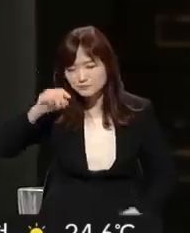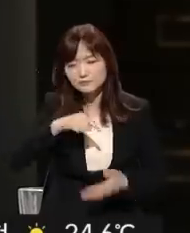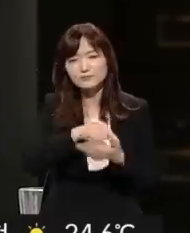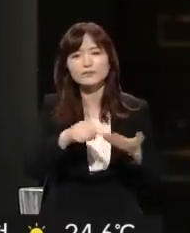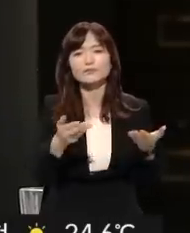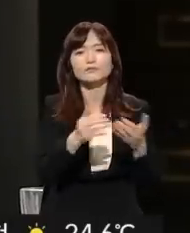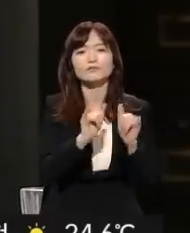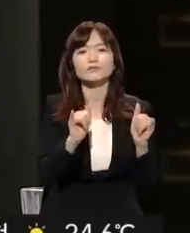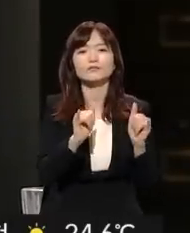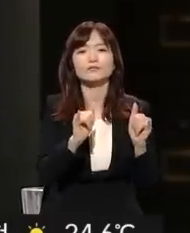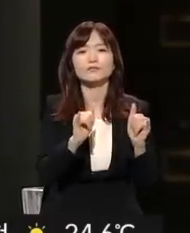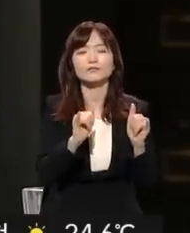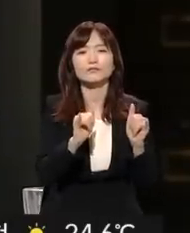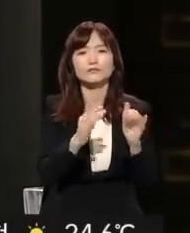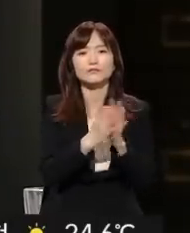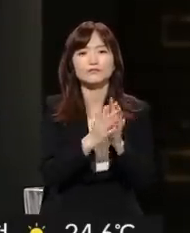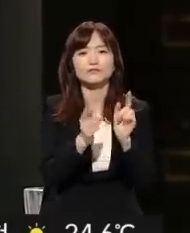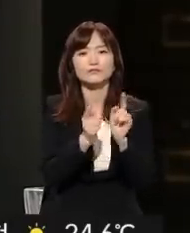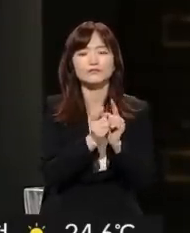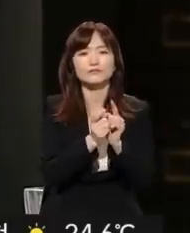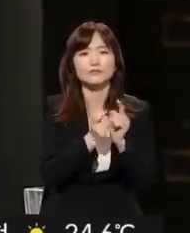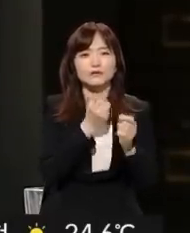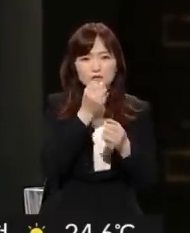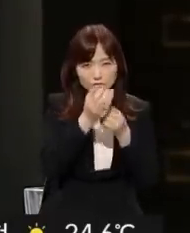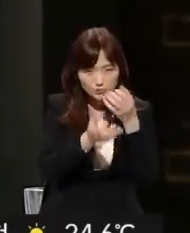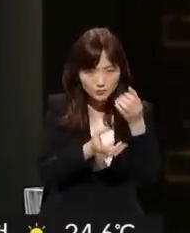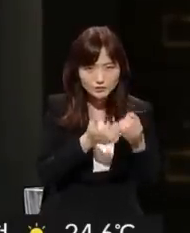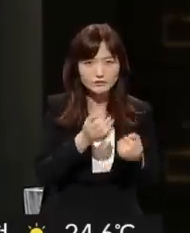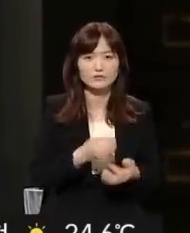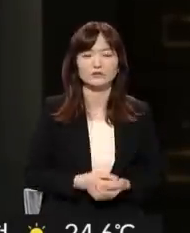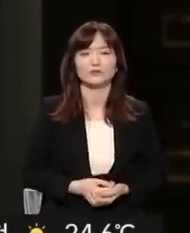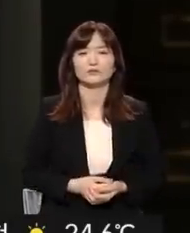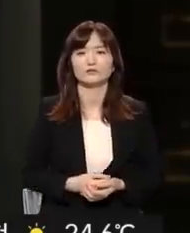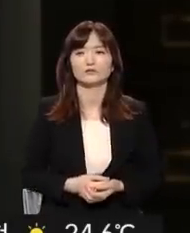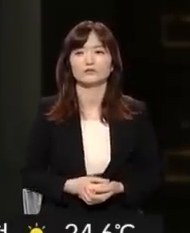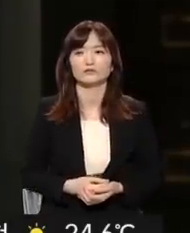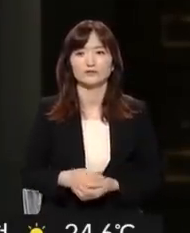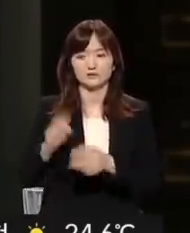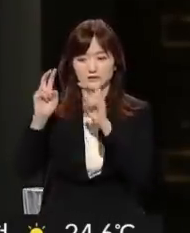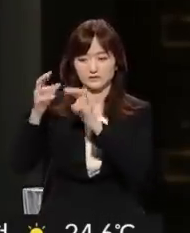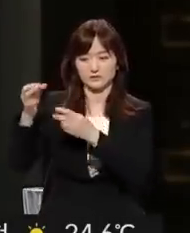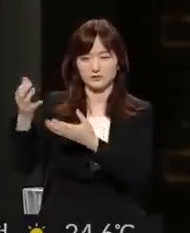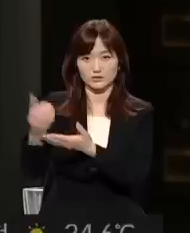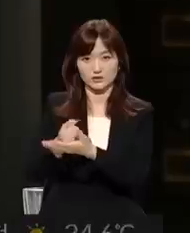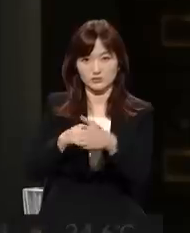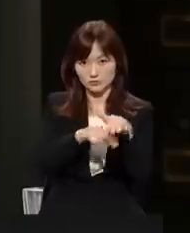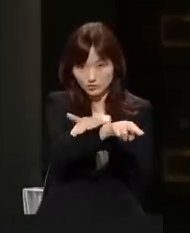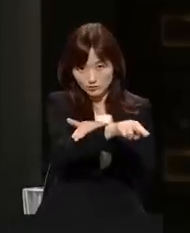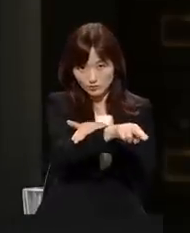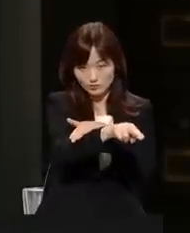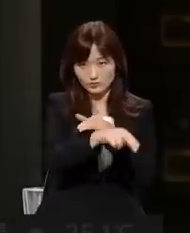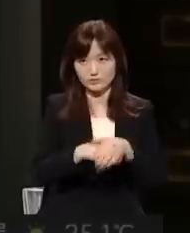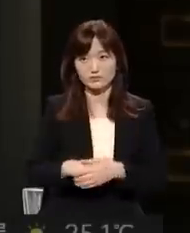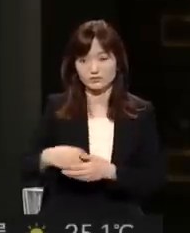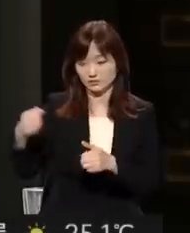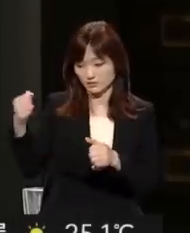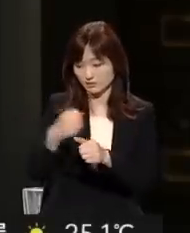피해 직원이 직접 입을 열었습니다. 아, 진짜 회사 돈을 들고 튀었다던 그 가해자의